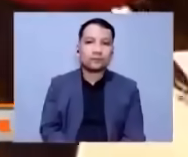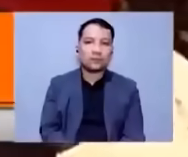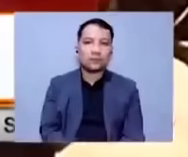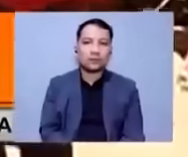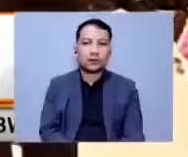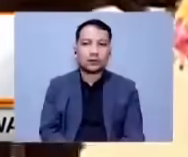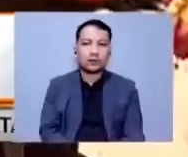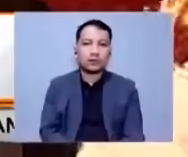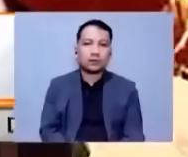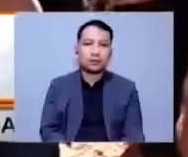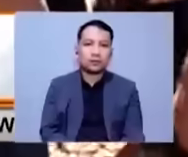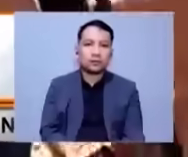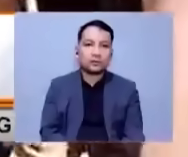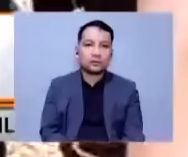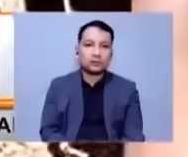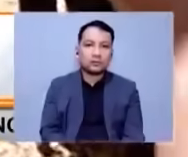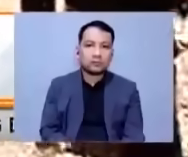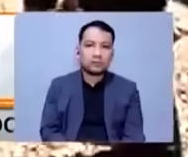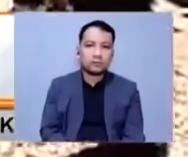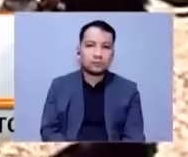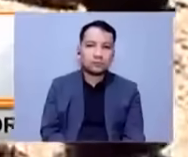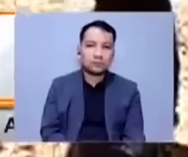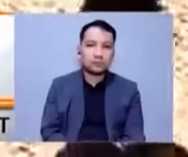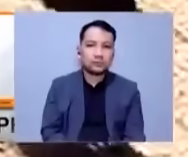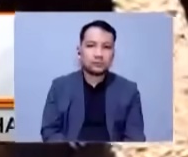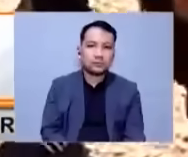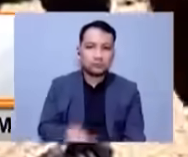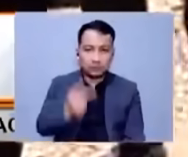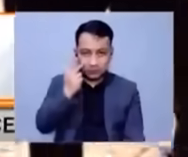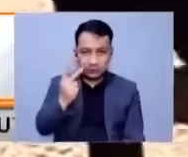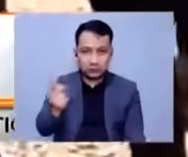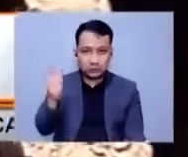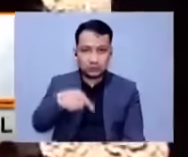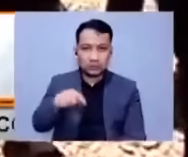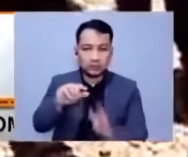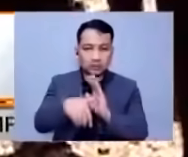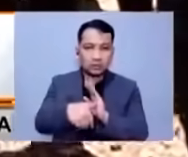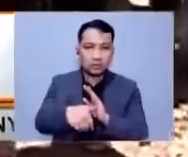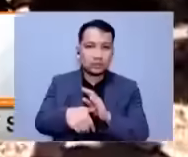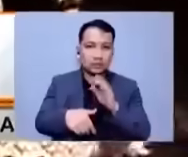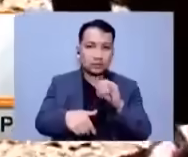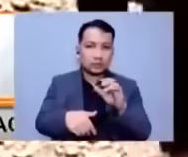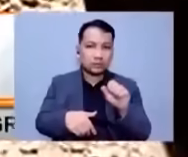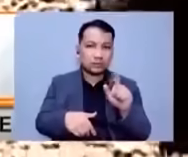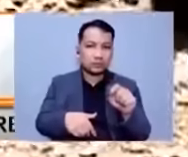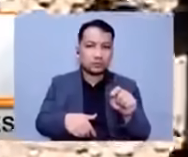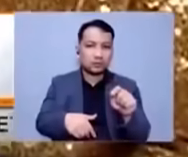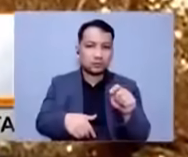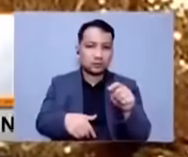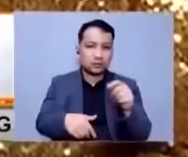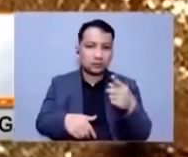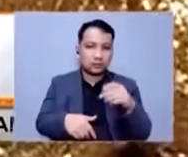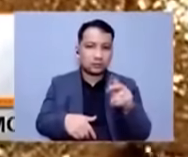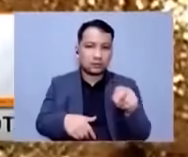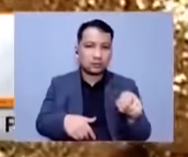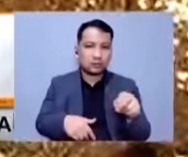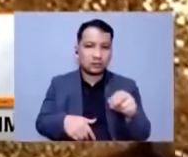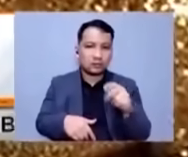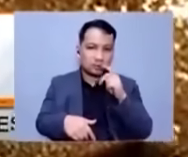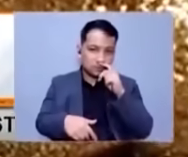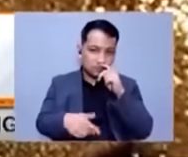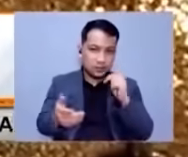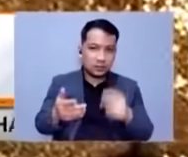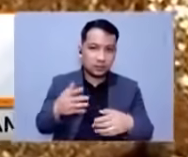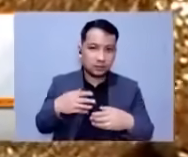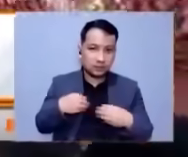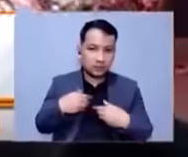Malapiesta na may kasamang sayawan at tugtugan ang pagsalubong na ginawa sa COMELEC sa Sitio Kapihan, Socorro, Surigao del Norte. Mainit ang